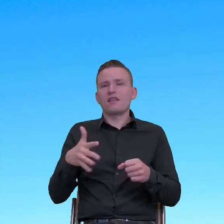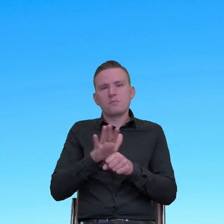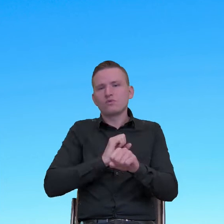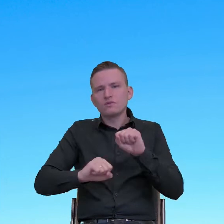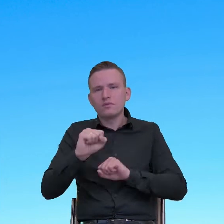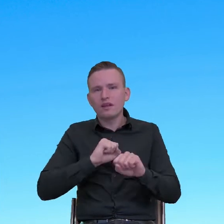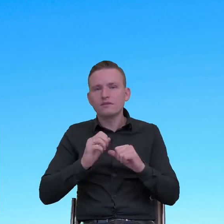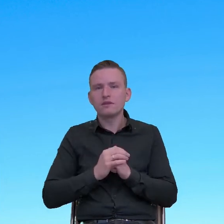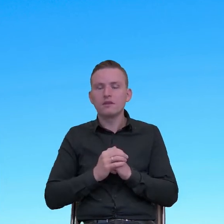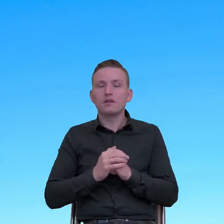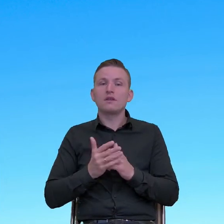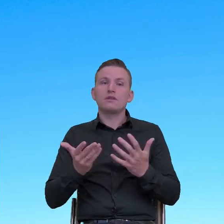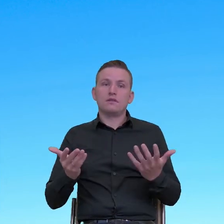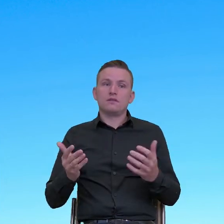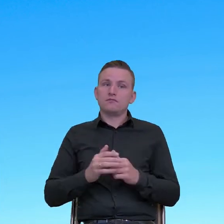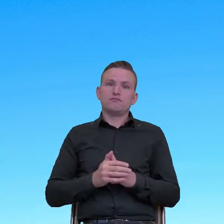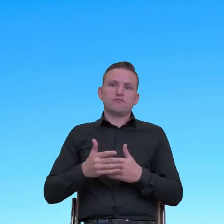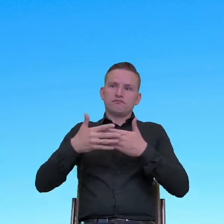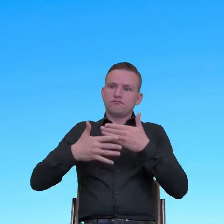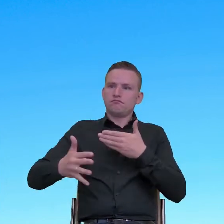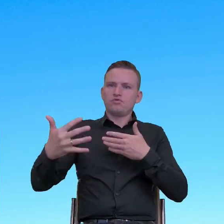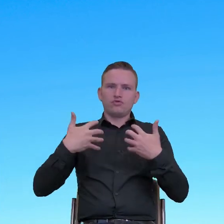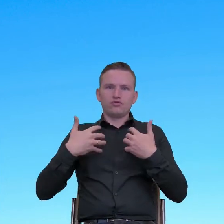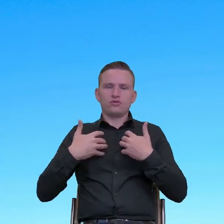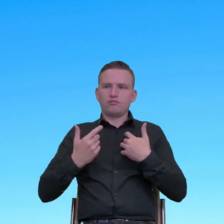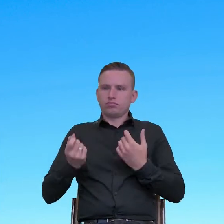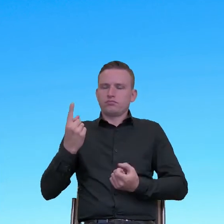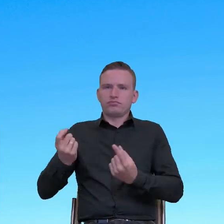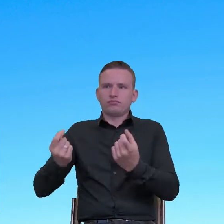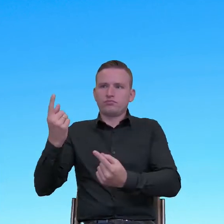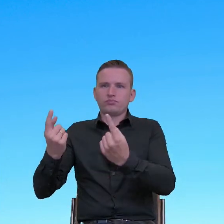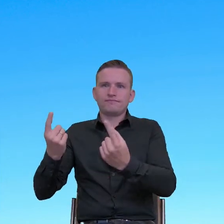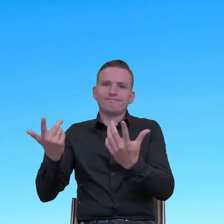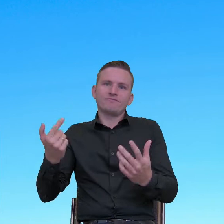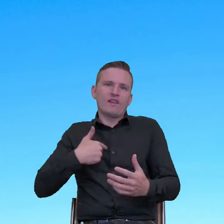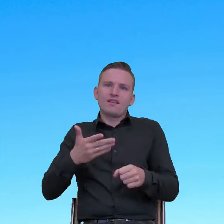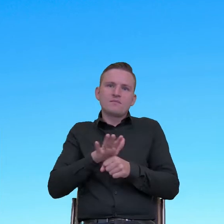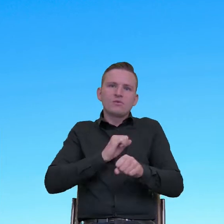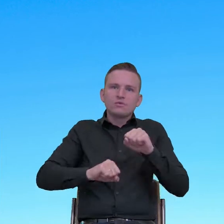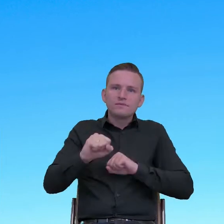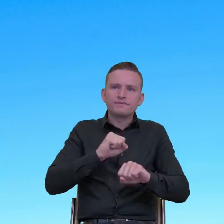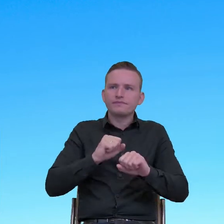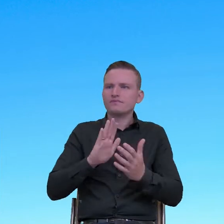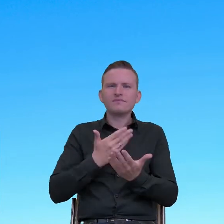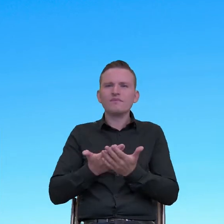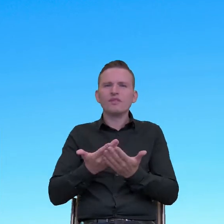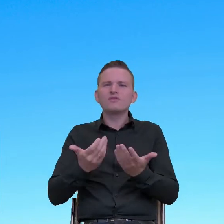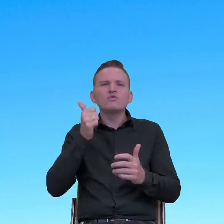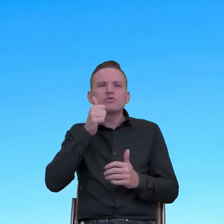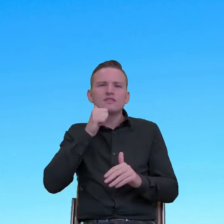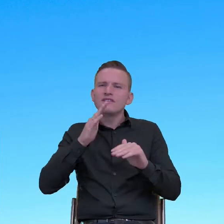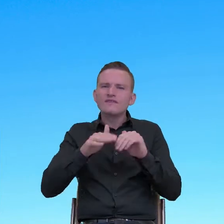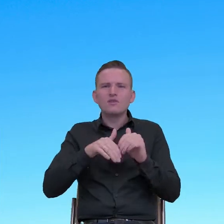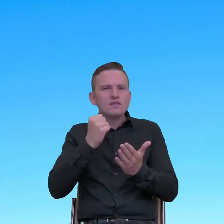tego, jak wiele wyzwań będzie przede mną życie stawiało, bo począwszy od takich najprostszych codziennych